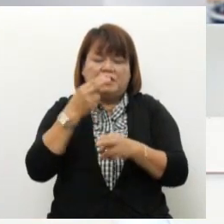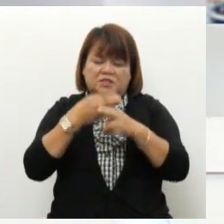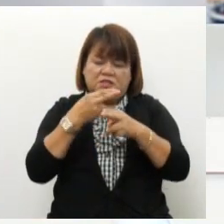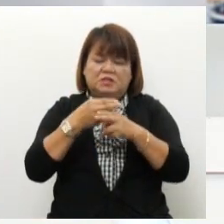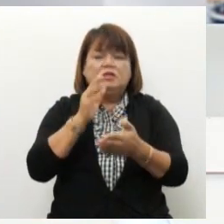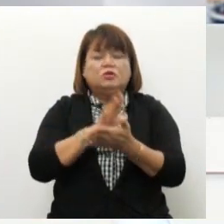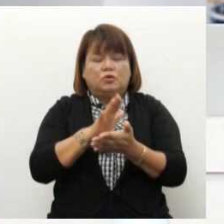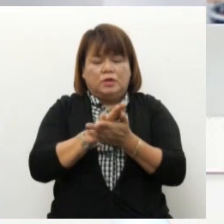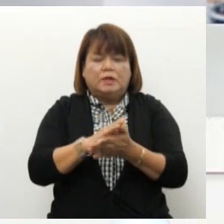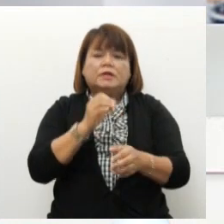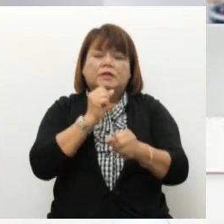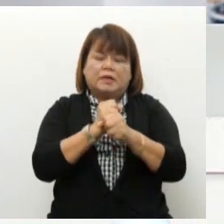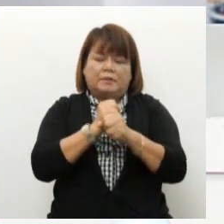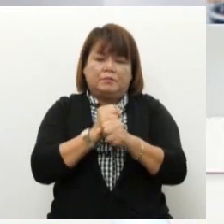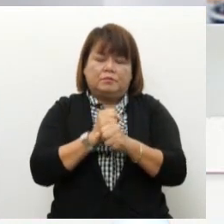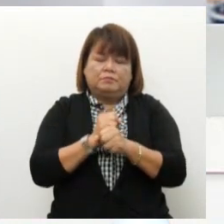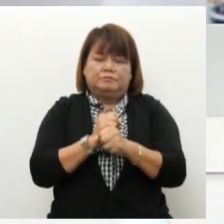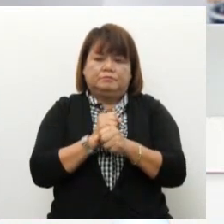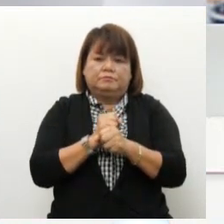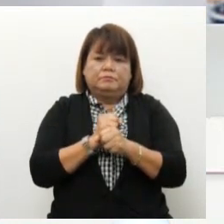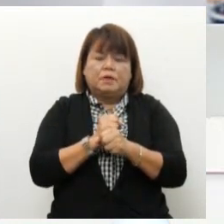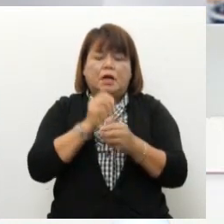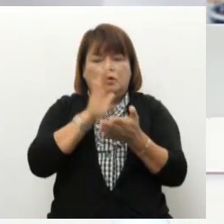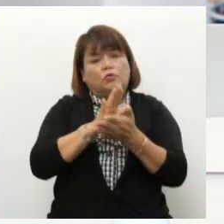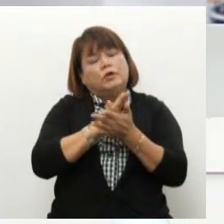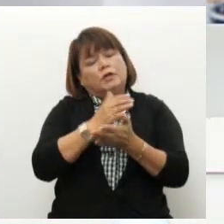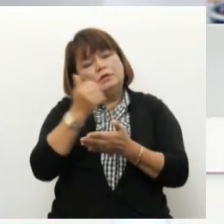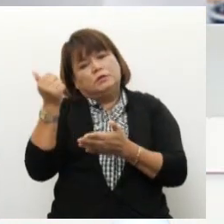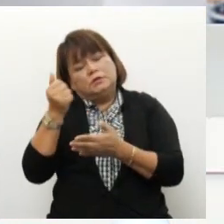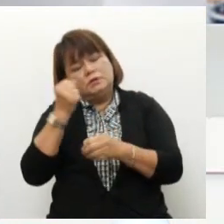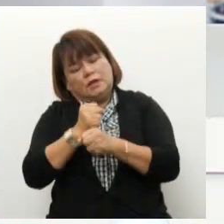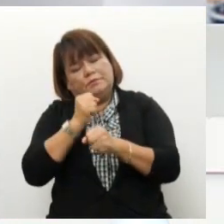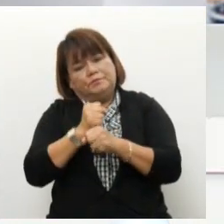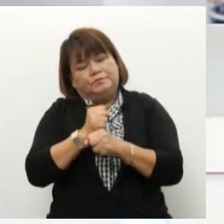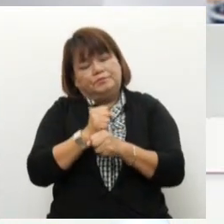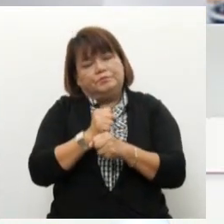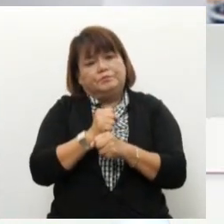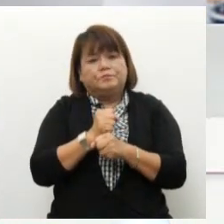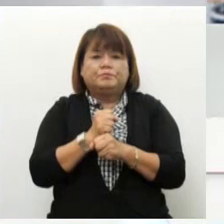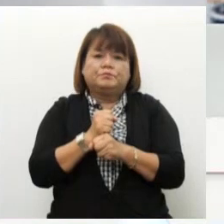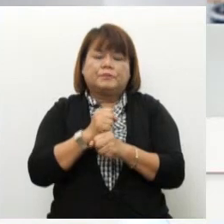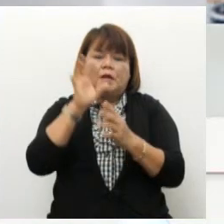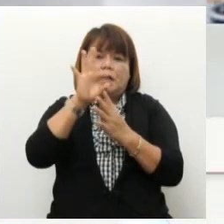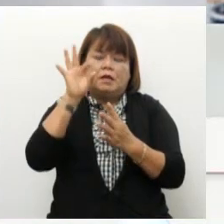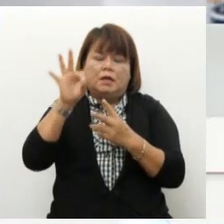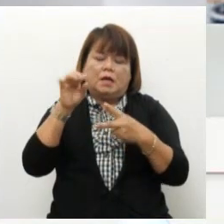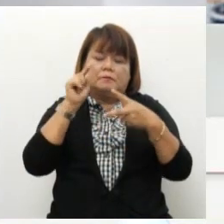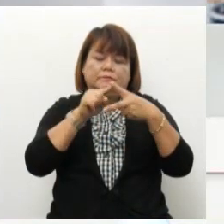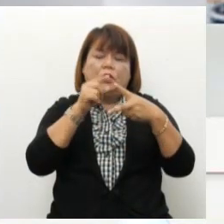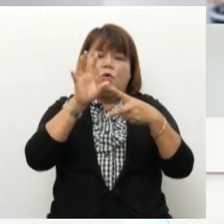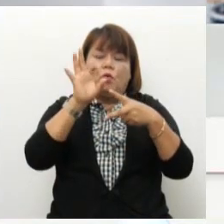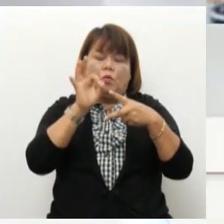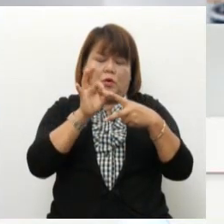ที่จะดำเนินการส่วนโรงเรียนอื่นๆก็ถือว่าดำเนินการไปในการคัดเลือกปกตินะครับ